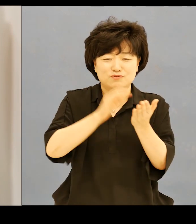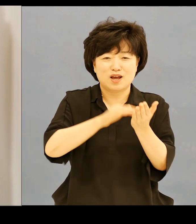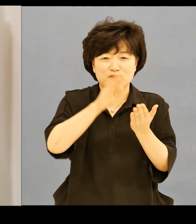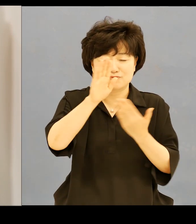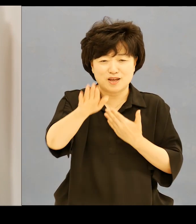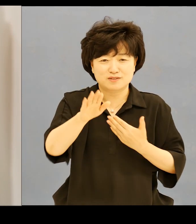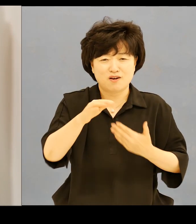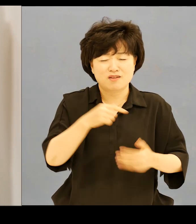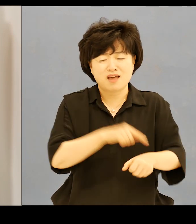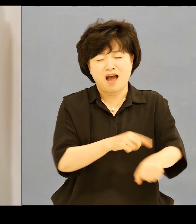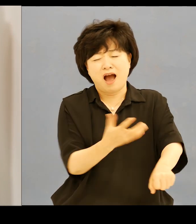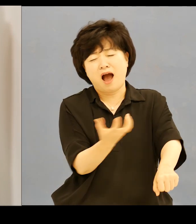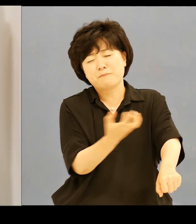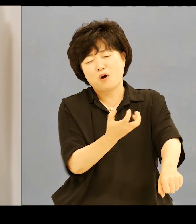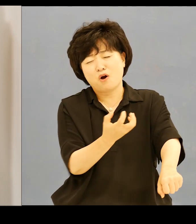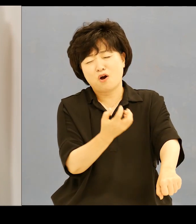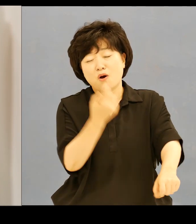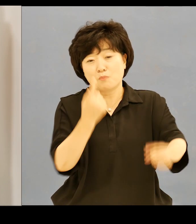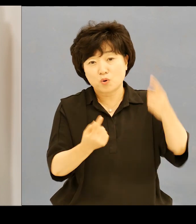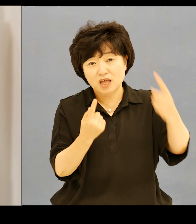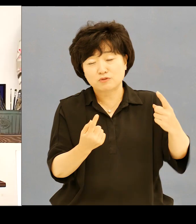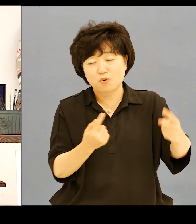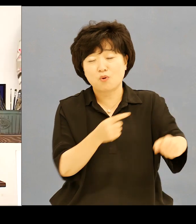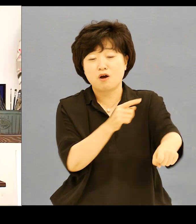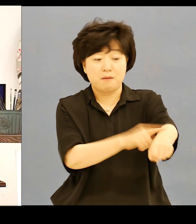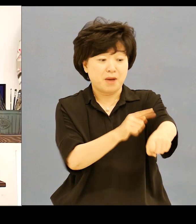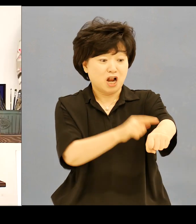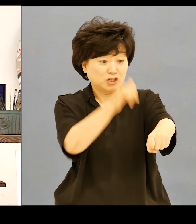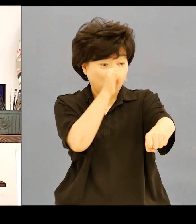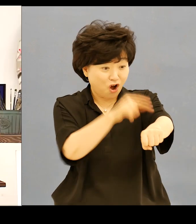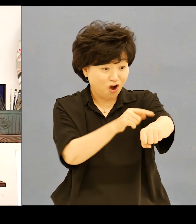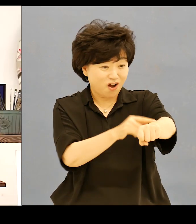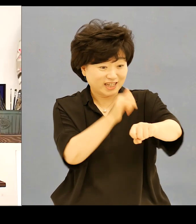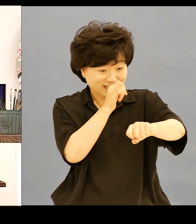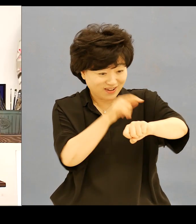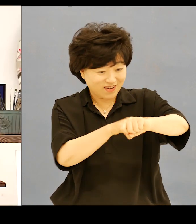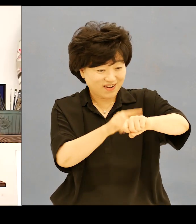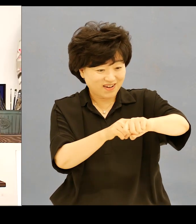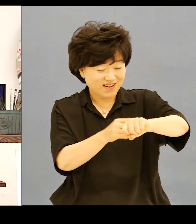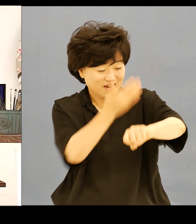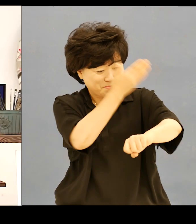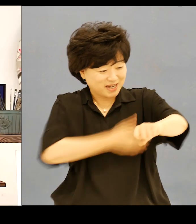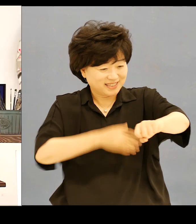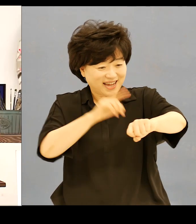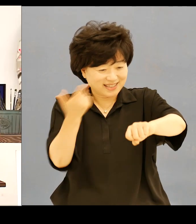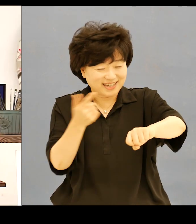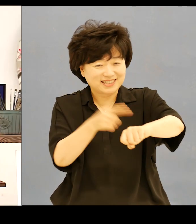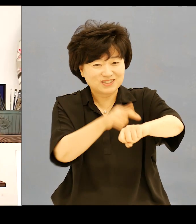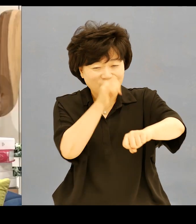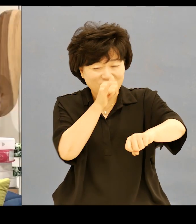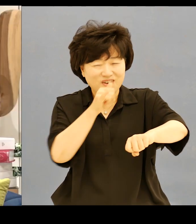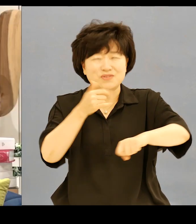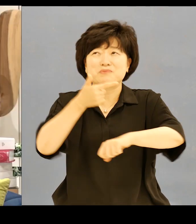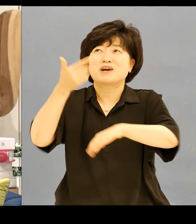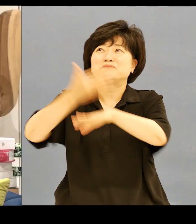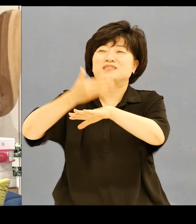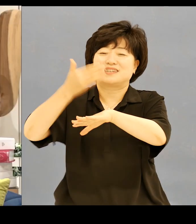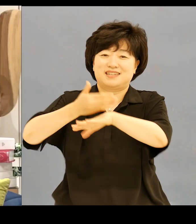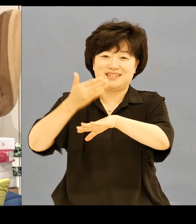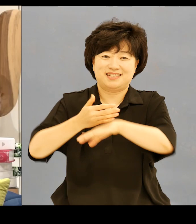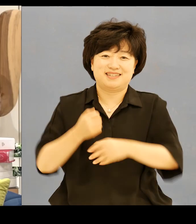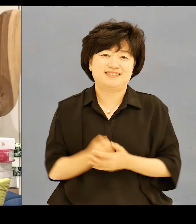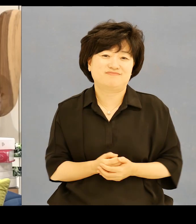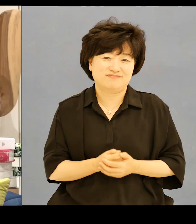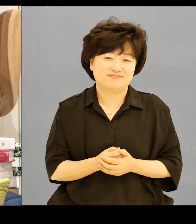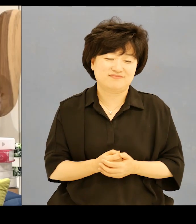제 고통보다도 제 왼팔이 있다는 그 사실에 너무 감사했던 것 같아요. 그리고